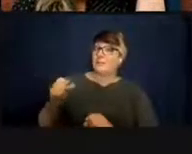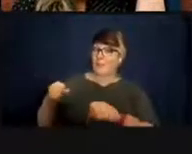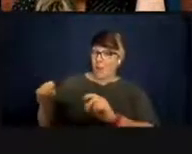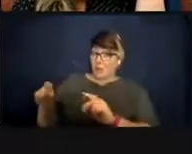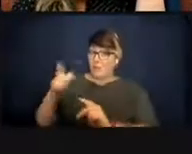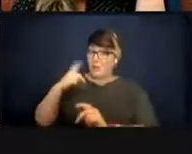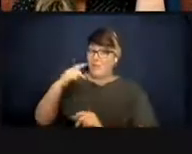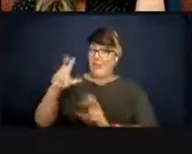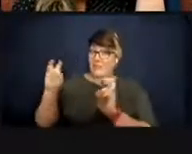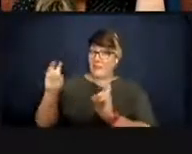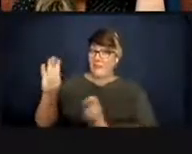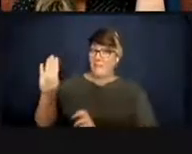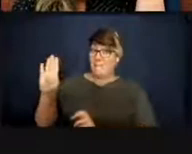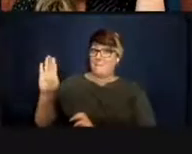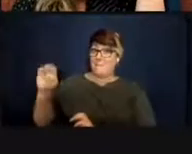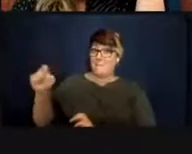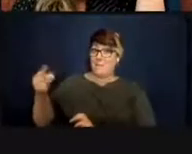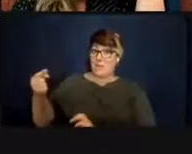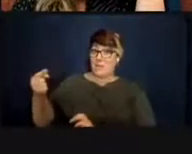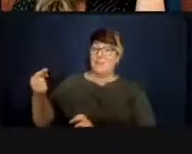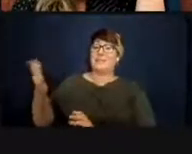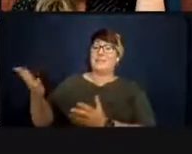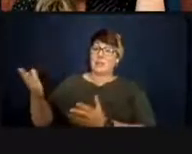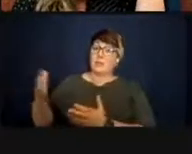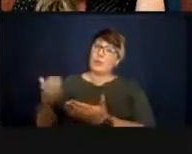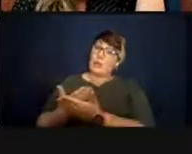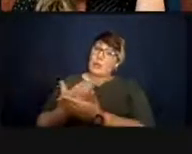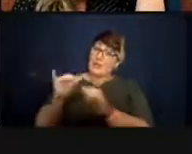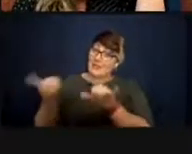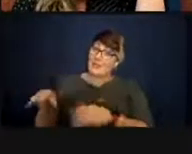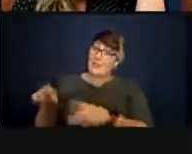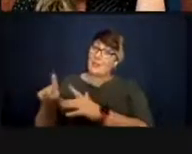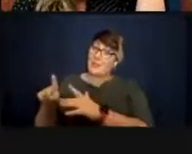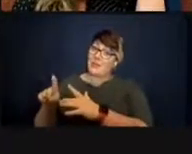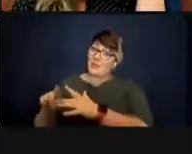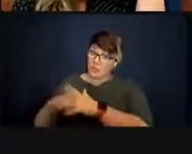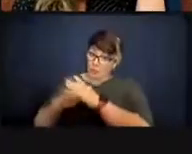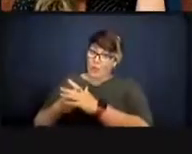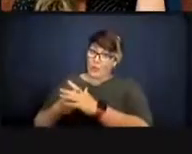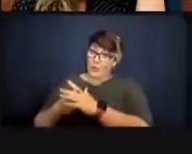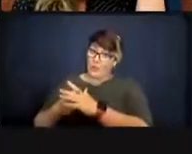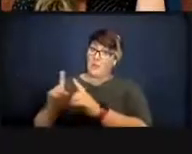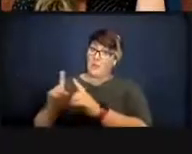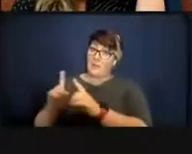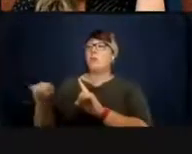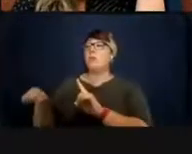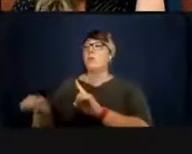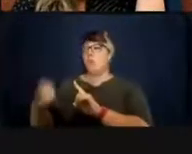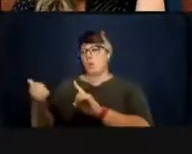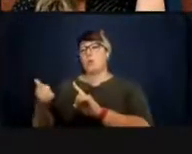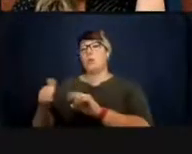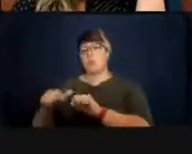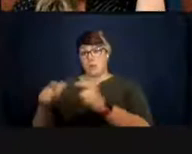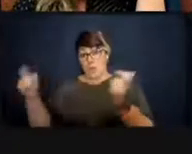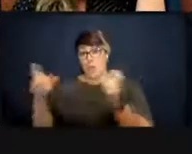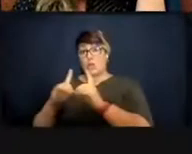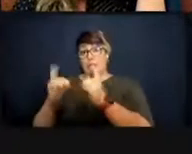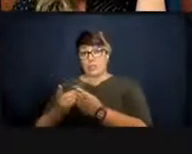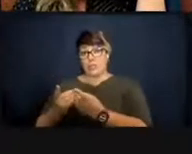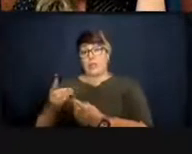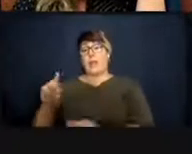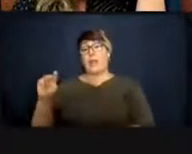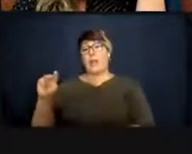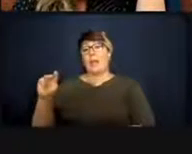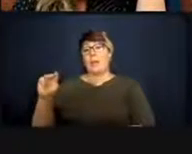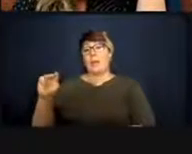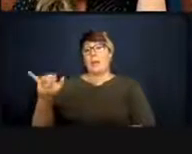tunasema kwamba kuna fursa kwa ajili za mambo hayo mawili. Ni programu ambayo imefanywa